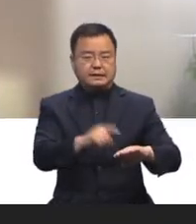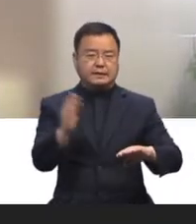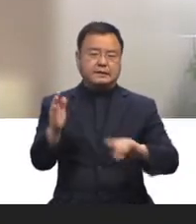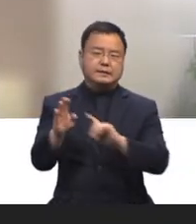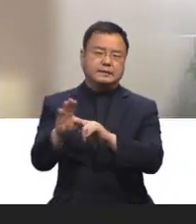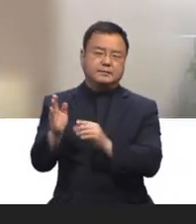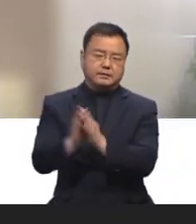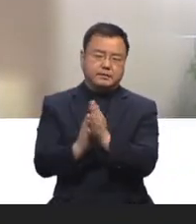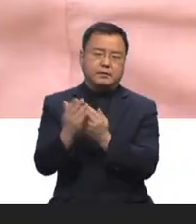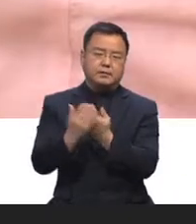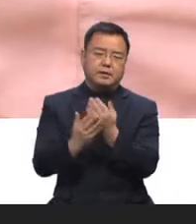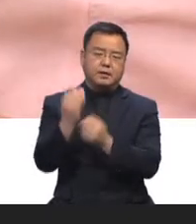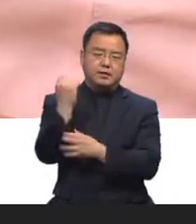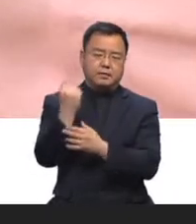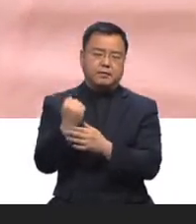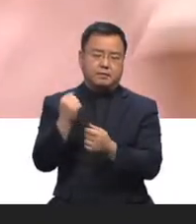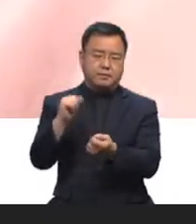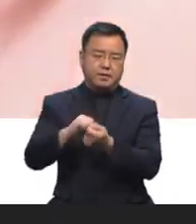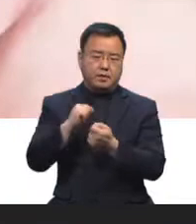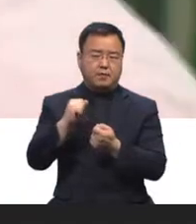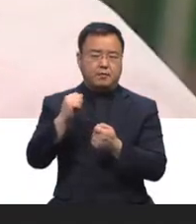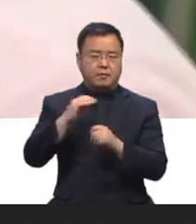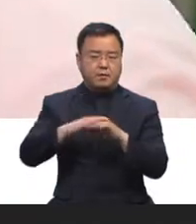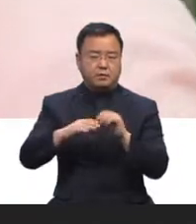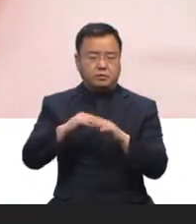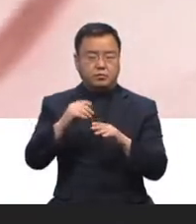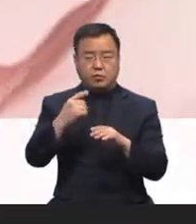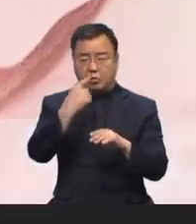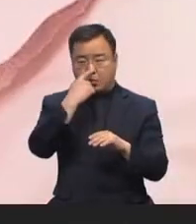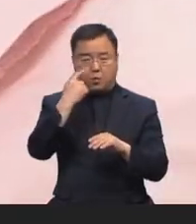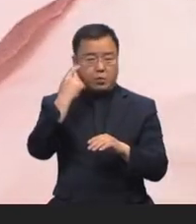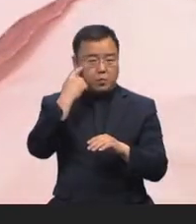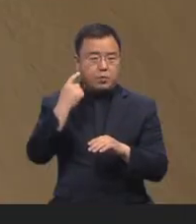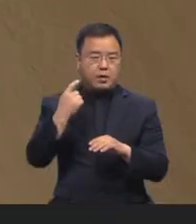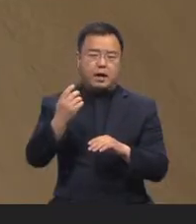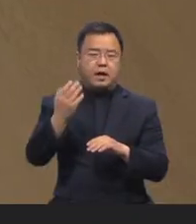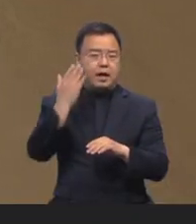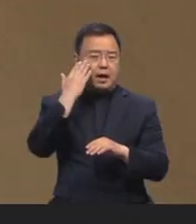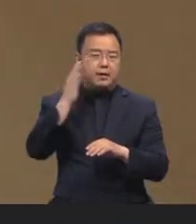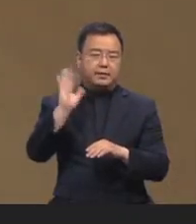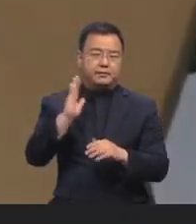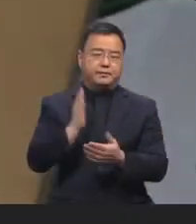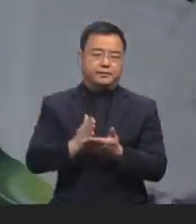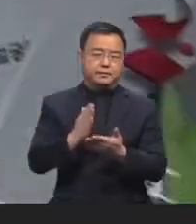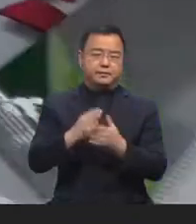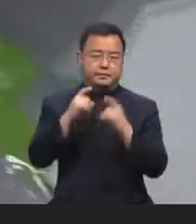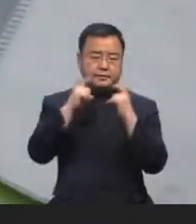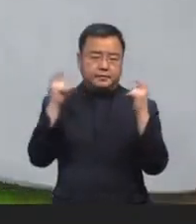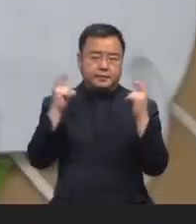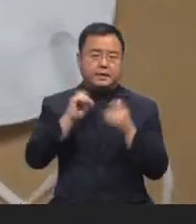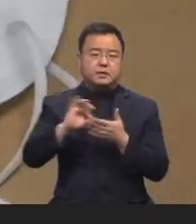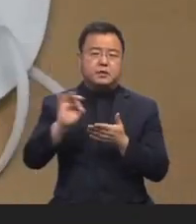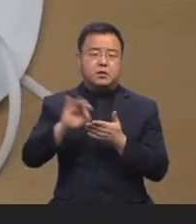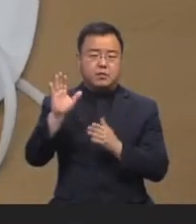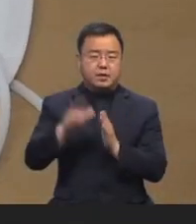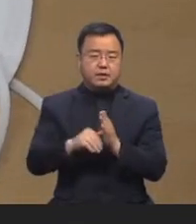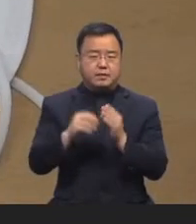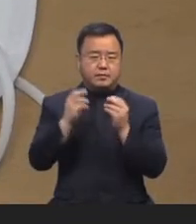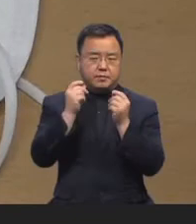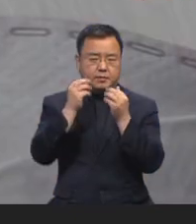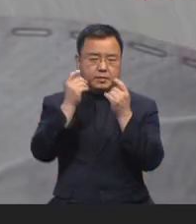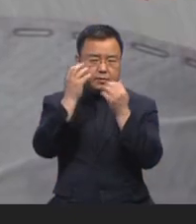오염된 손으로 는 호와 이 눈 부위를 만지지 말아야 합니다 마스크를 쓸 땐 미세입자 차단 기능이 있는